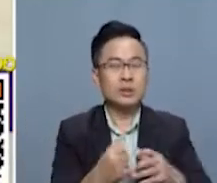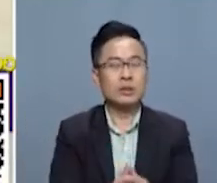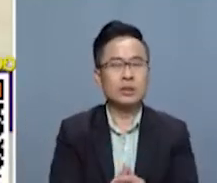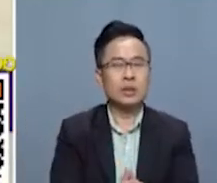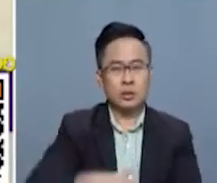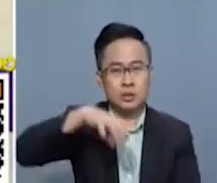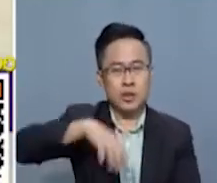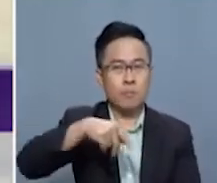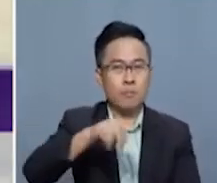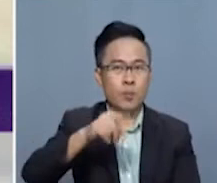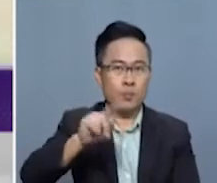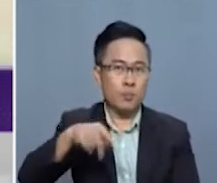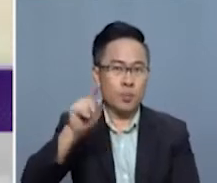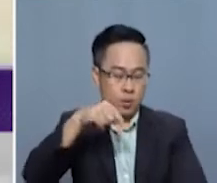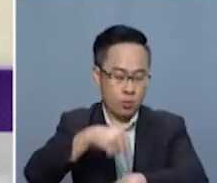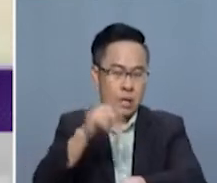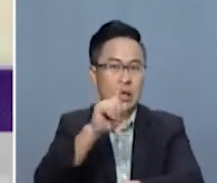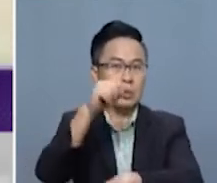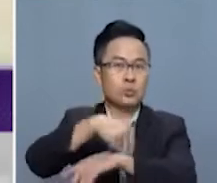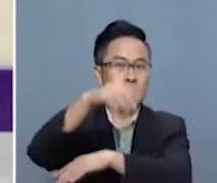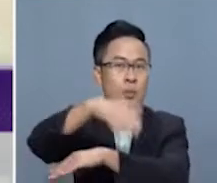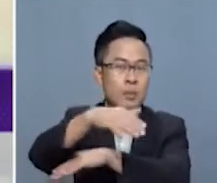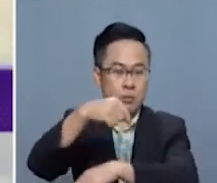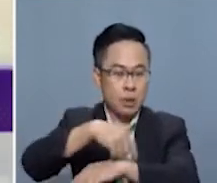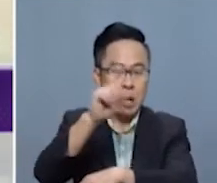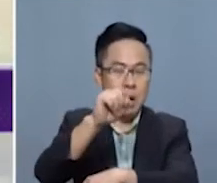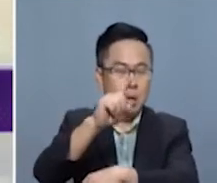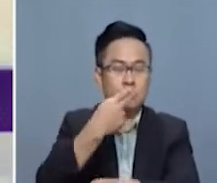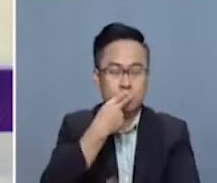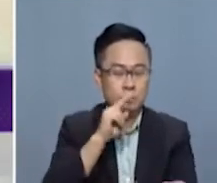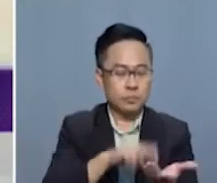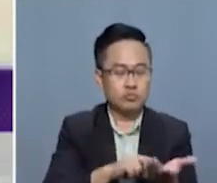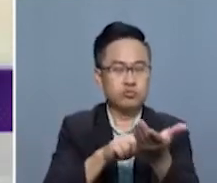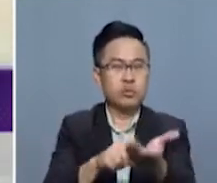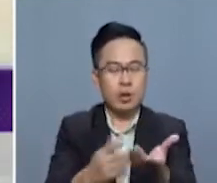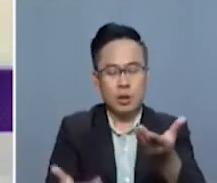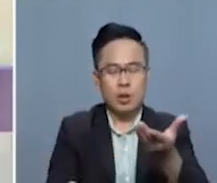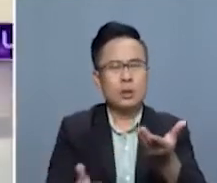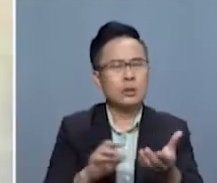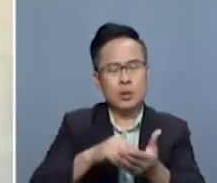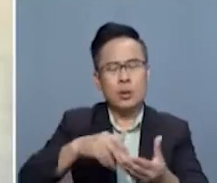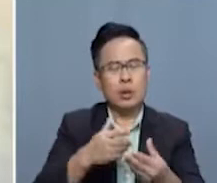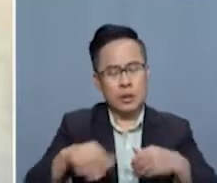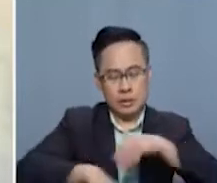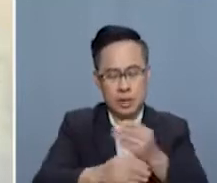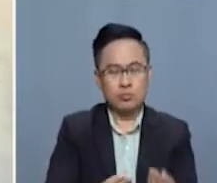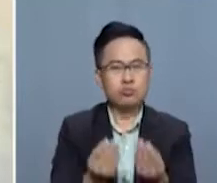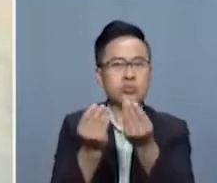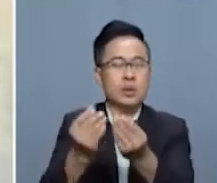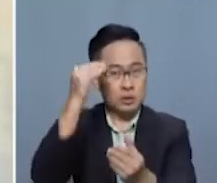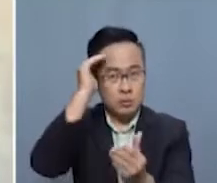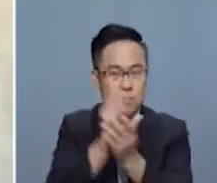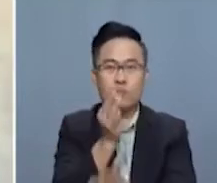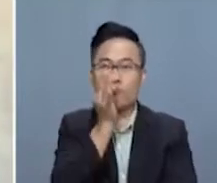างมาที่ปปป.ในช่วงเวลาใดของบ่ายวันนี้นะคะเพื่อที่จะยื่นร้องทุกข์กล่าวโทษกับพระรวมทั้งวัดในกรุงเทพมหานครเพิ่มเติม